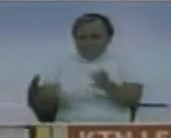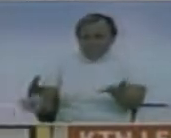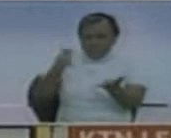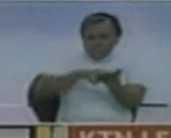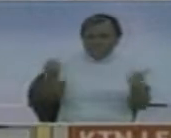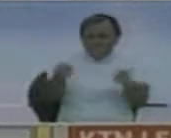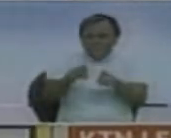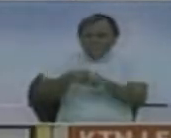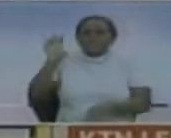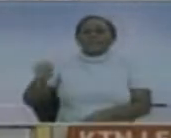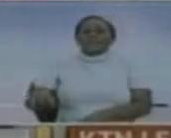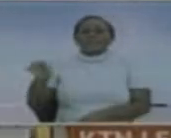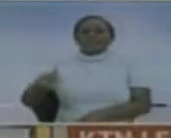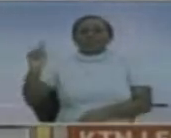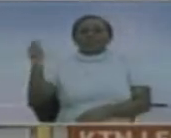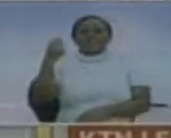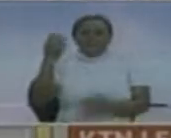Kenya.